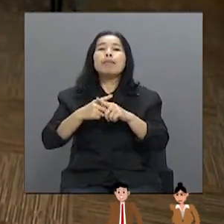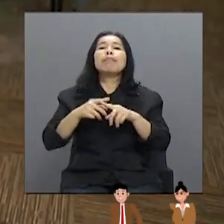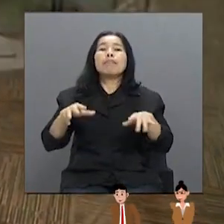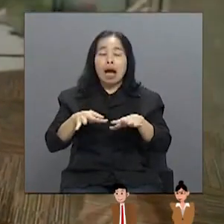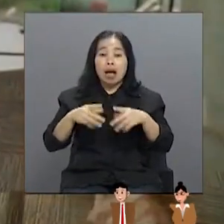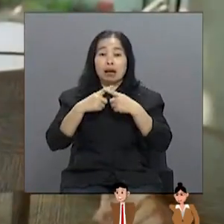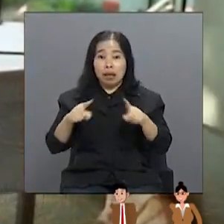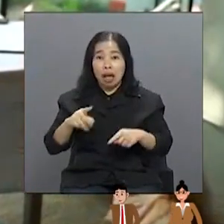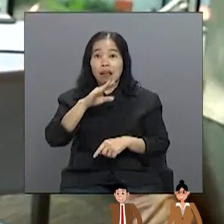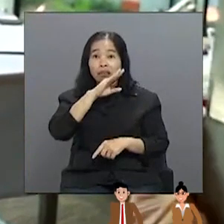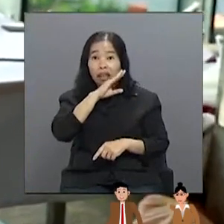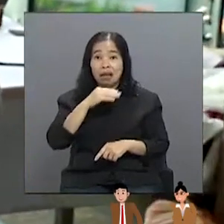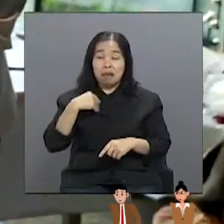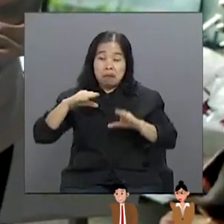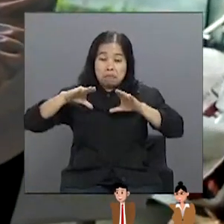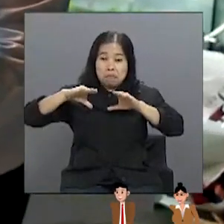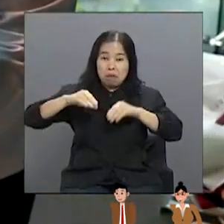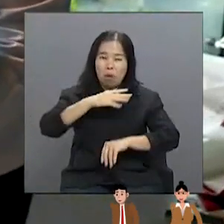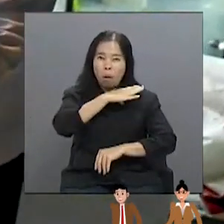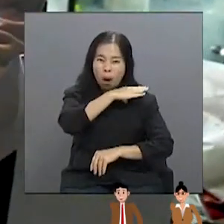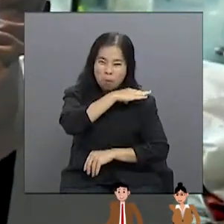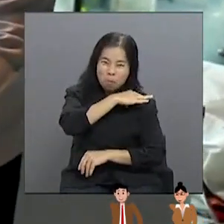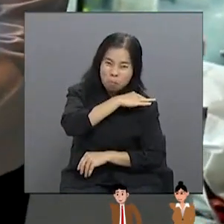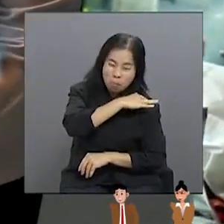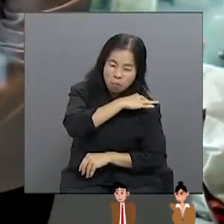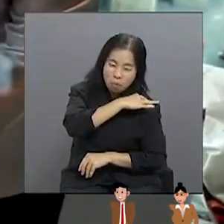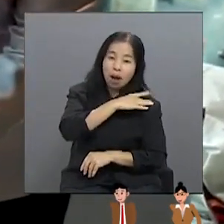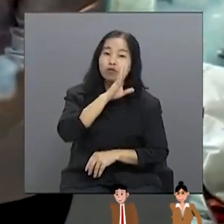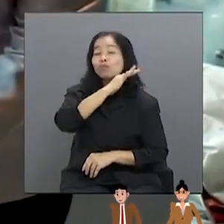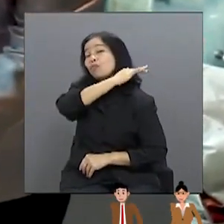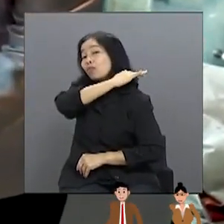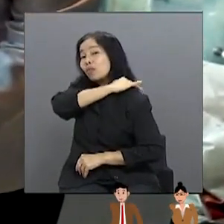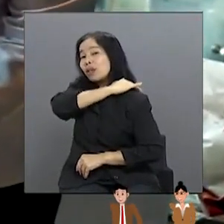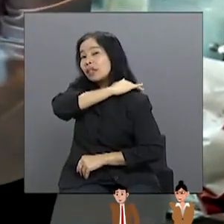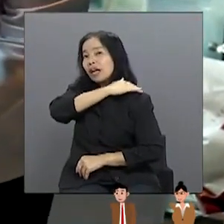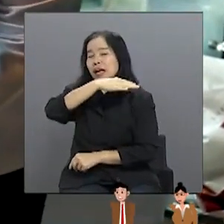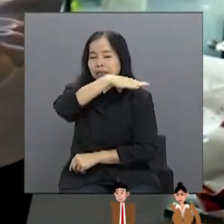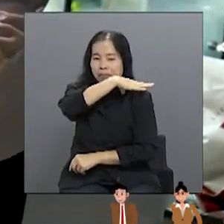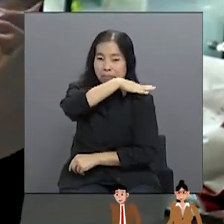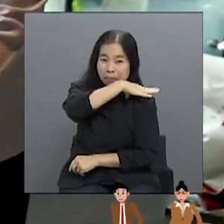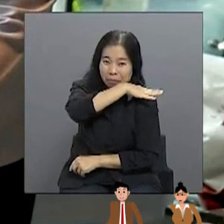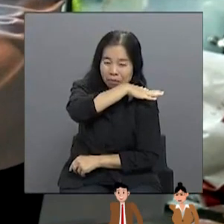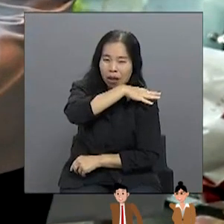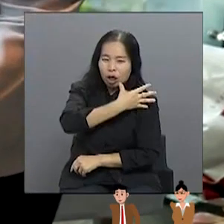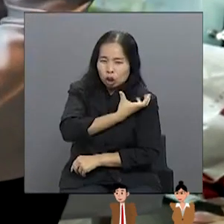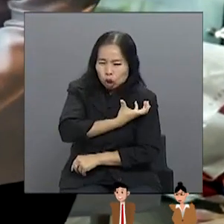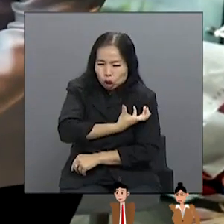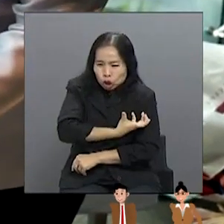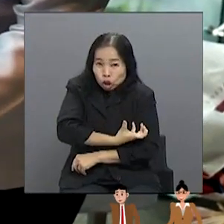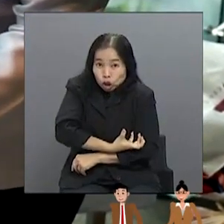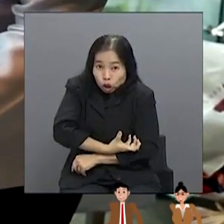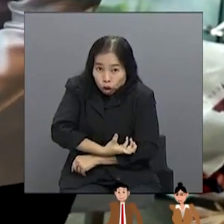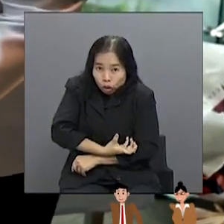คะแต่ว่าเมื่อไรที่เรากดเช่นเรากดบ่าแล้วมันมีอาการปวดร้าวขึ้นกระบอกต